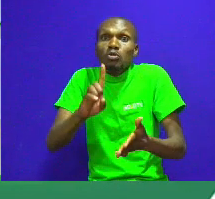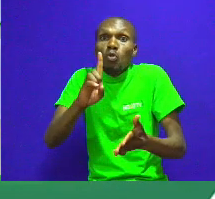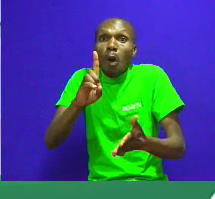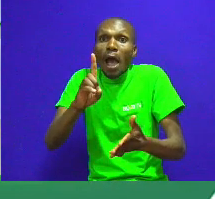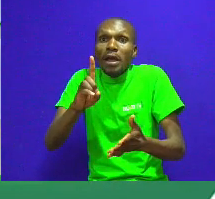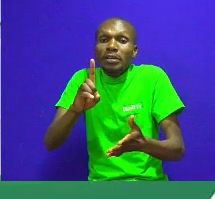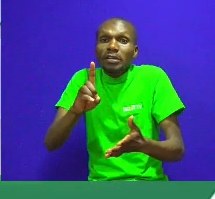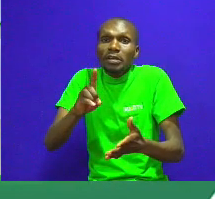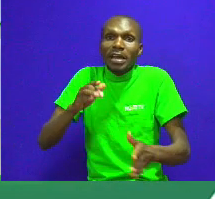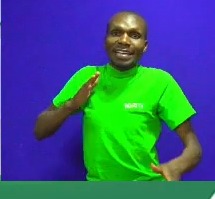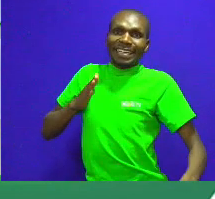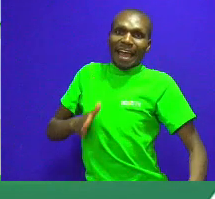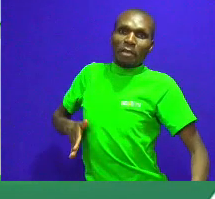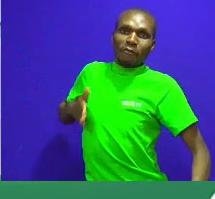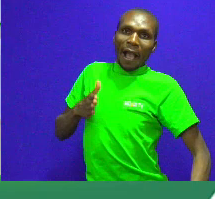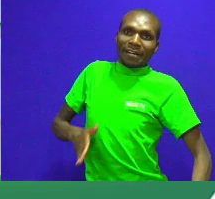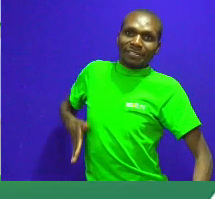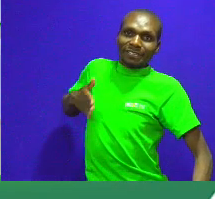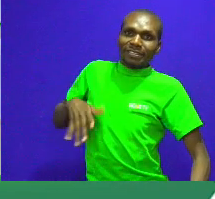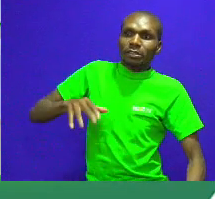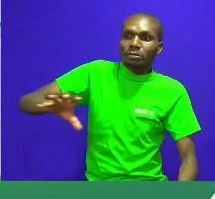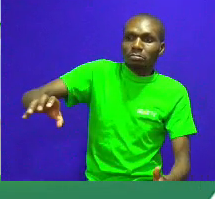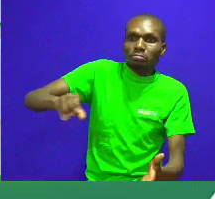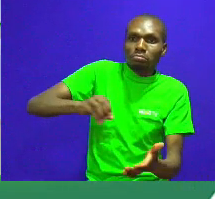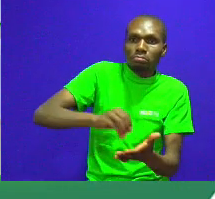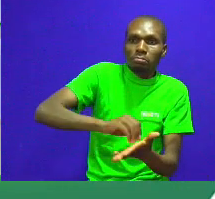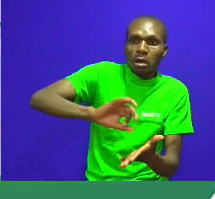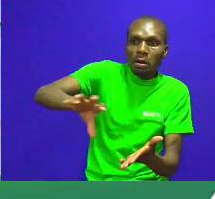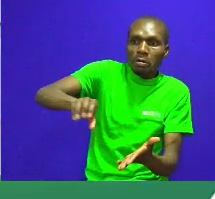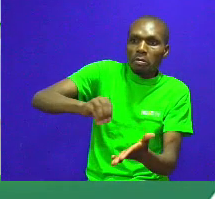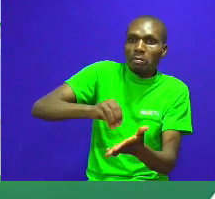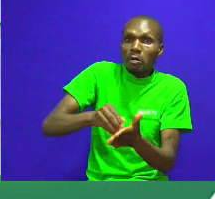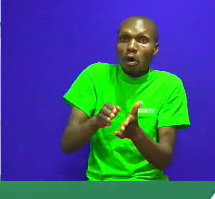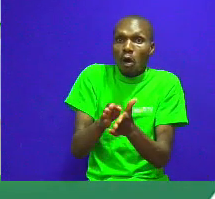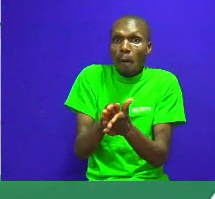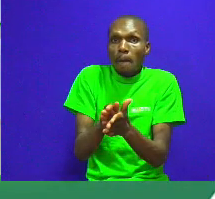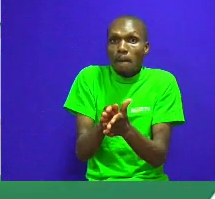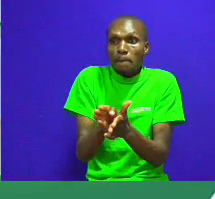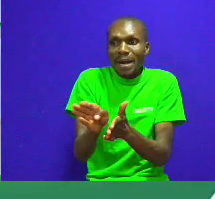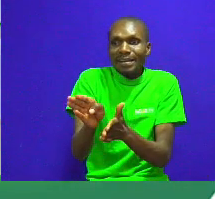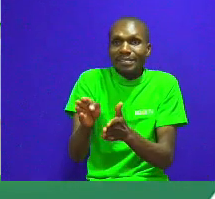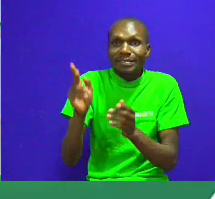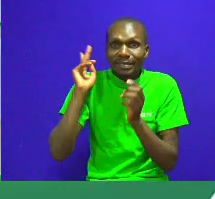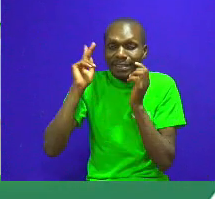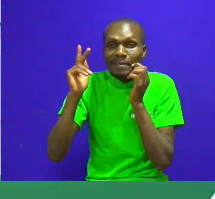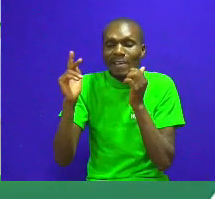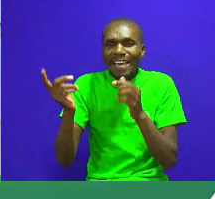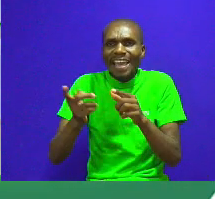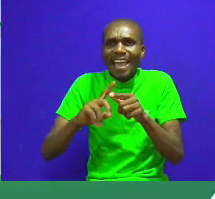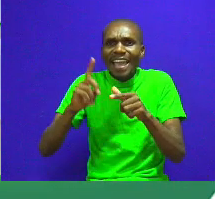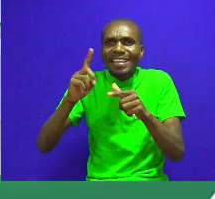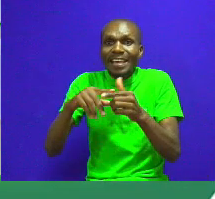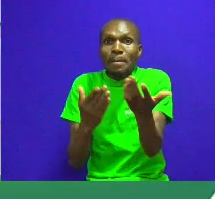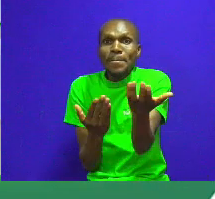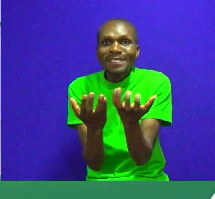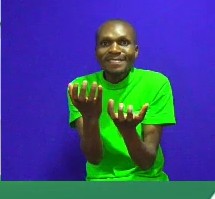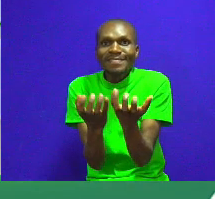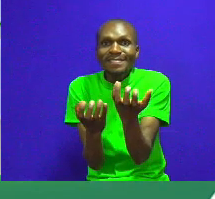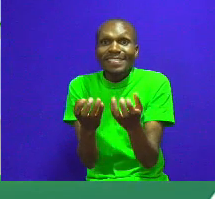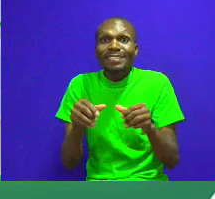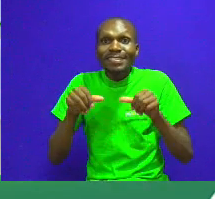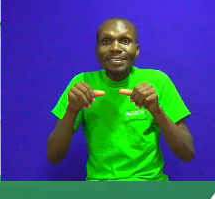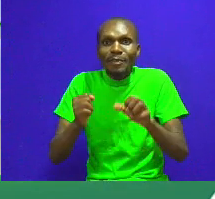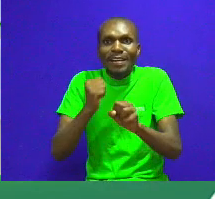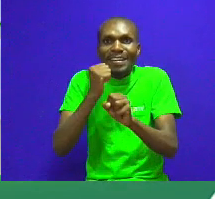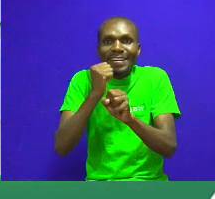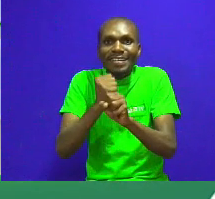ya Naivas ya ba keko igurobene soro sagironde imiomo chobo songo. Ilioko ene kibuna obo ntulia nkwa kwa lika na